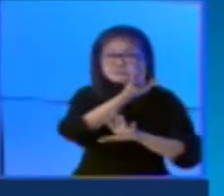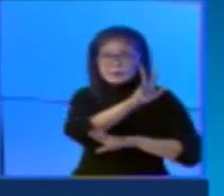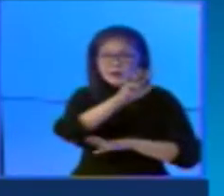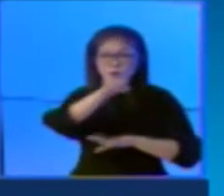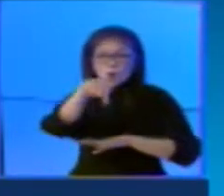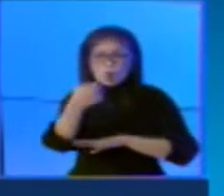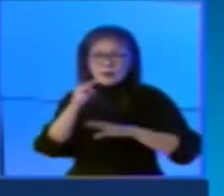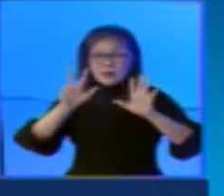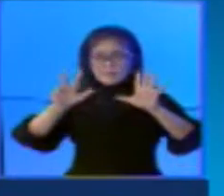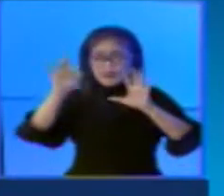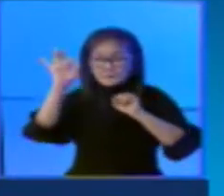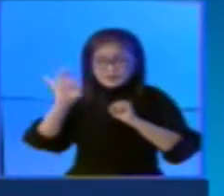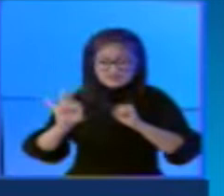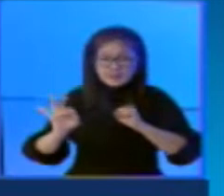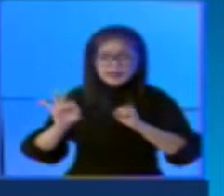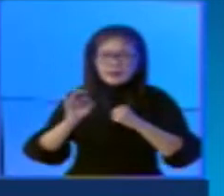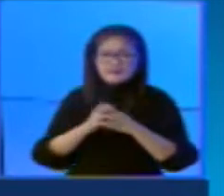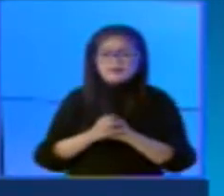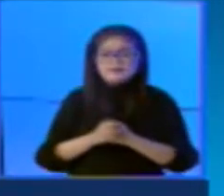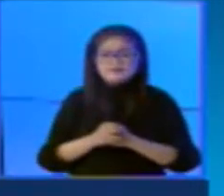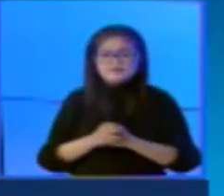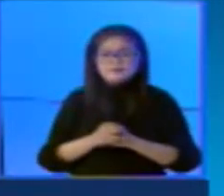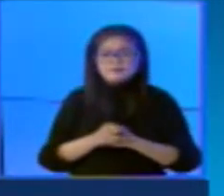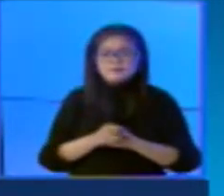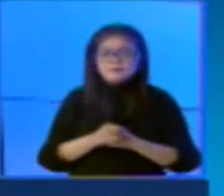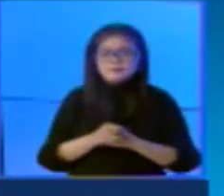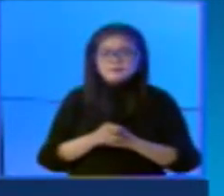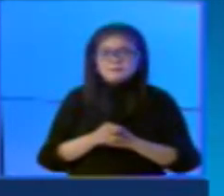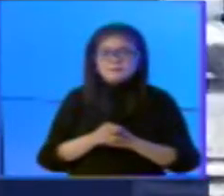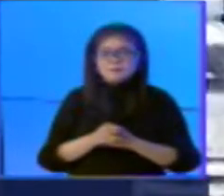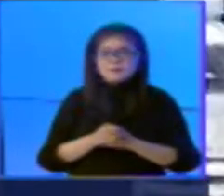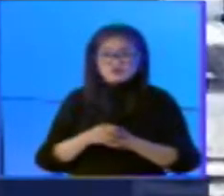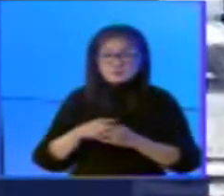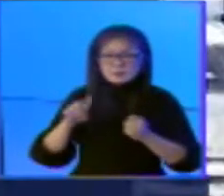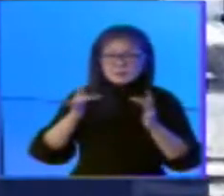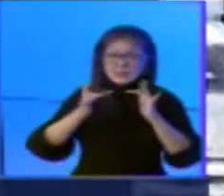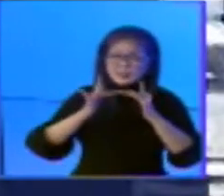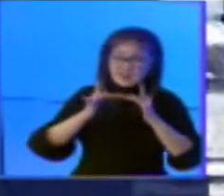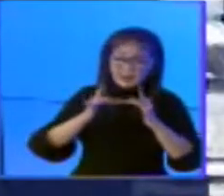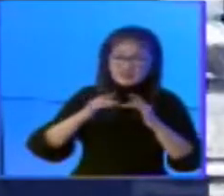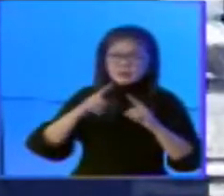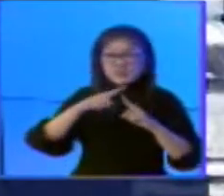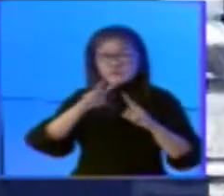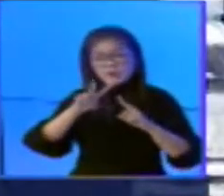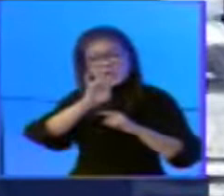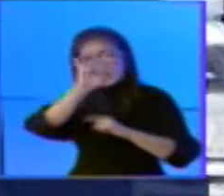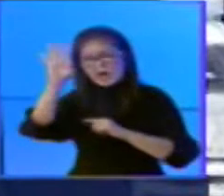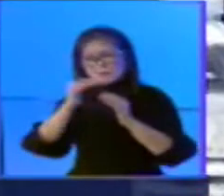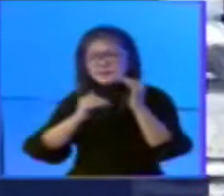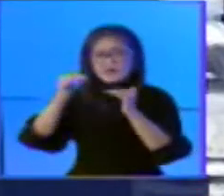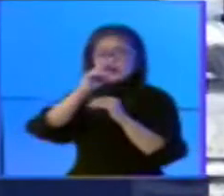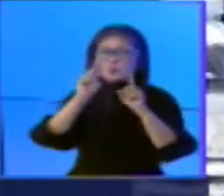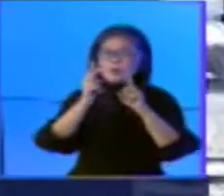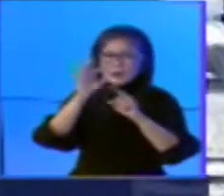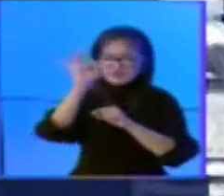tahun sebelumnya. Kemudian untuk basis PTV, internet, broadband itu meningkat 12%, cukup baik juga